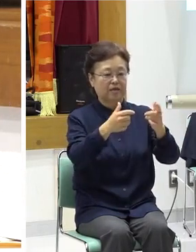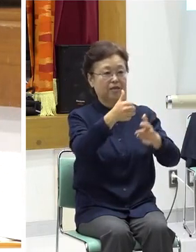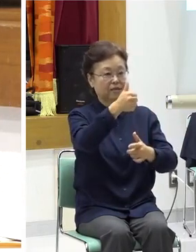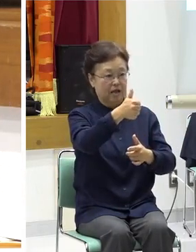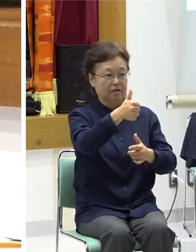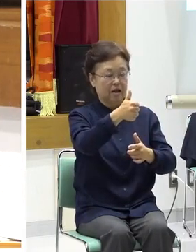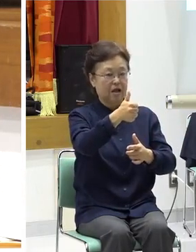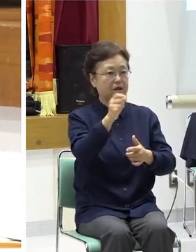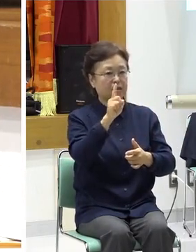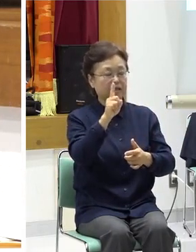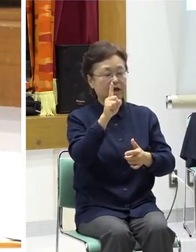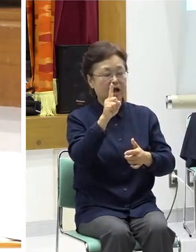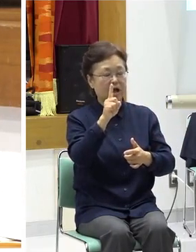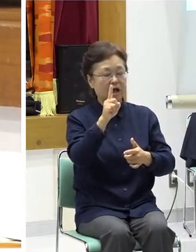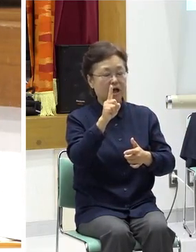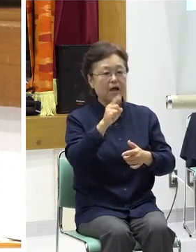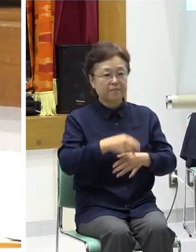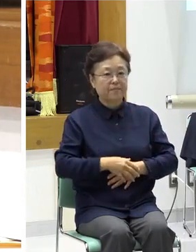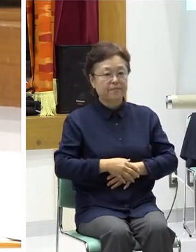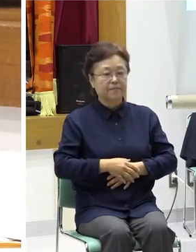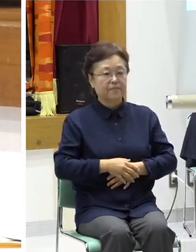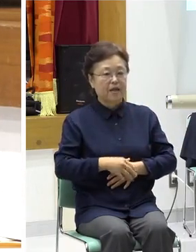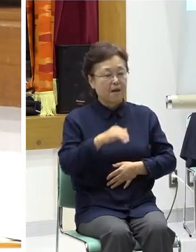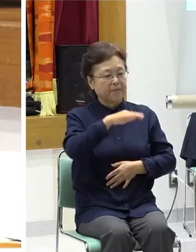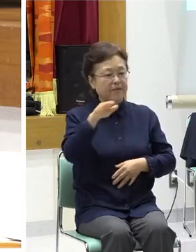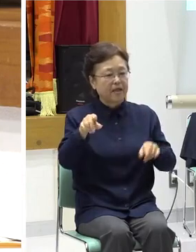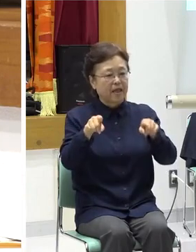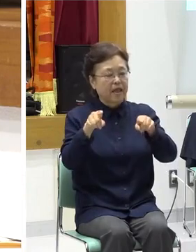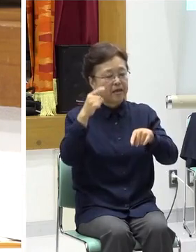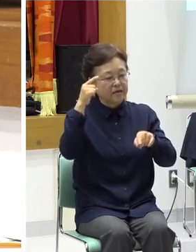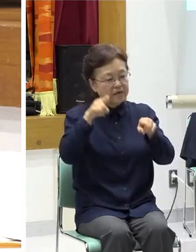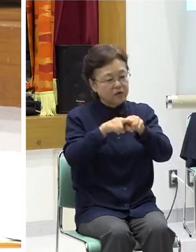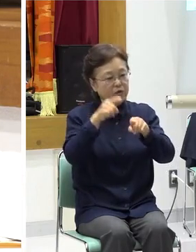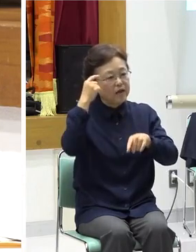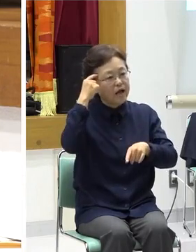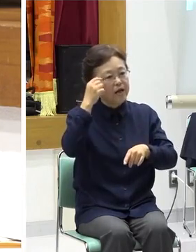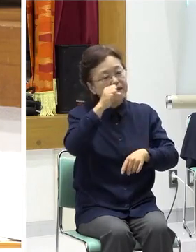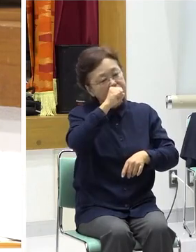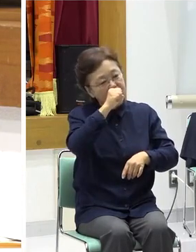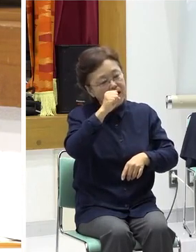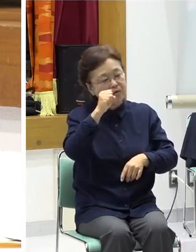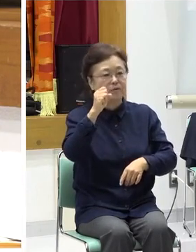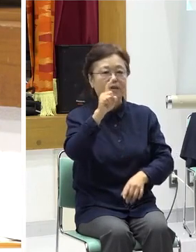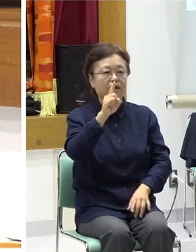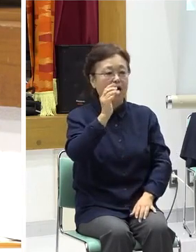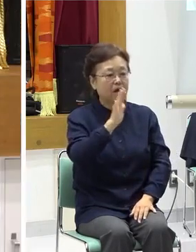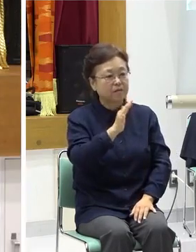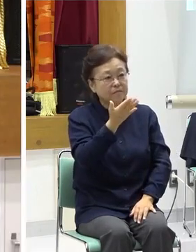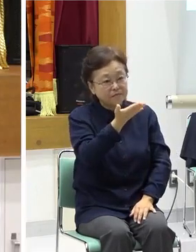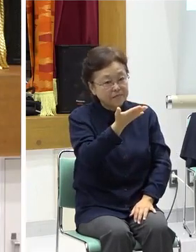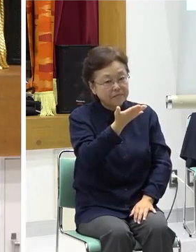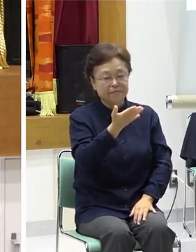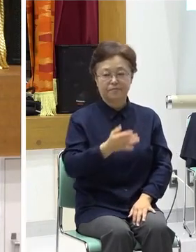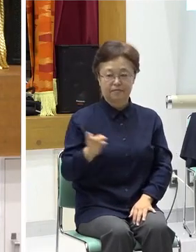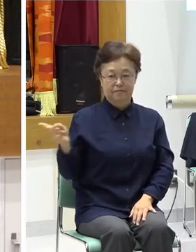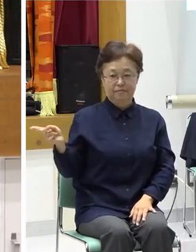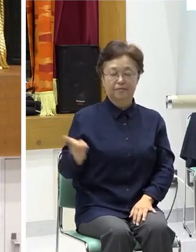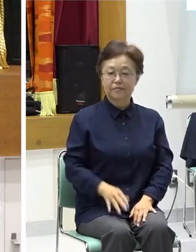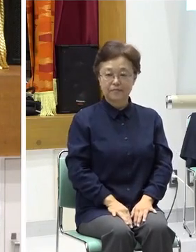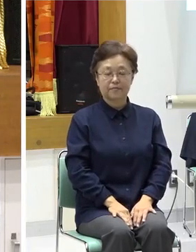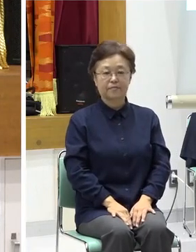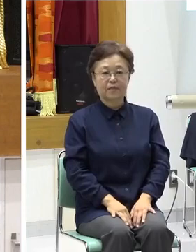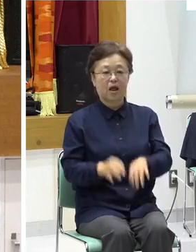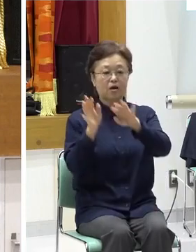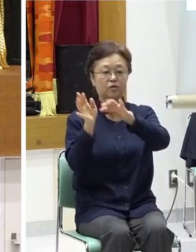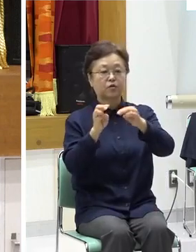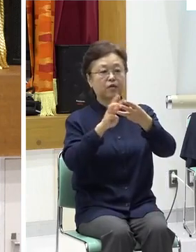スタープランの中でね、こういったことをもしみんなで考えればみたいなことがあれば、ちょっと教えていただけますか。 はい、吹